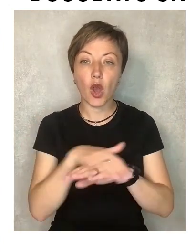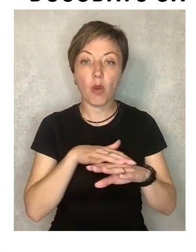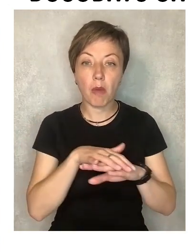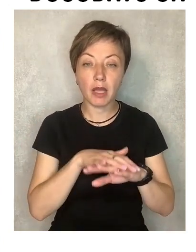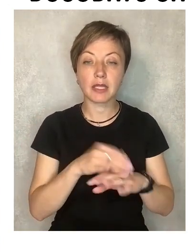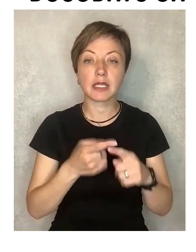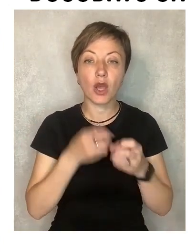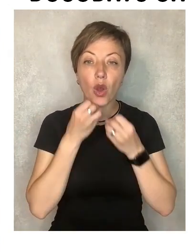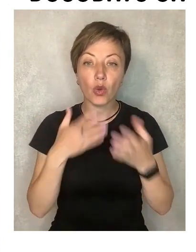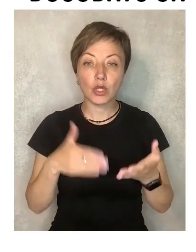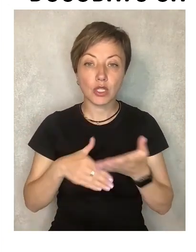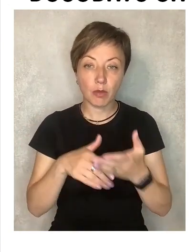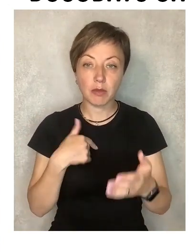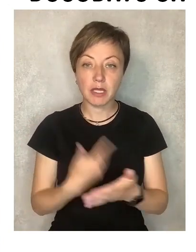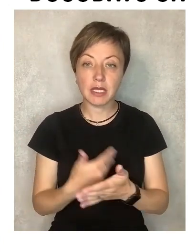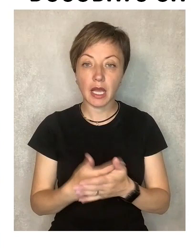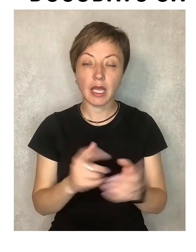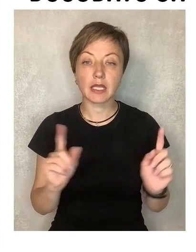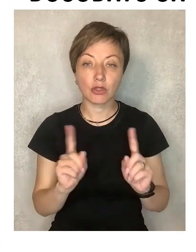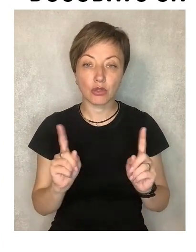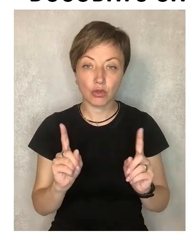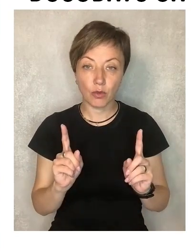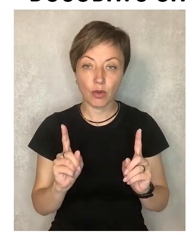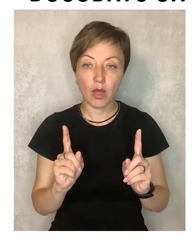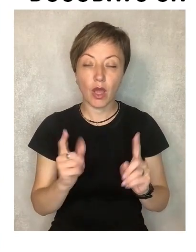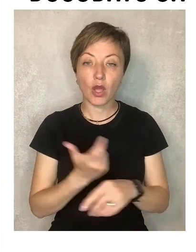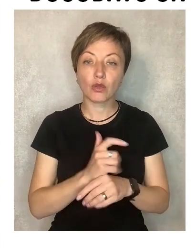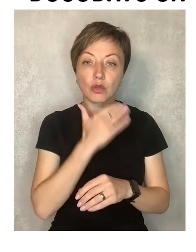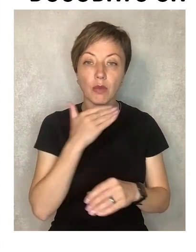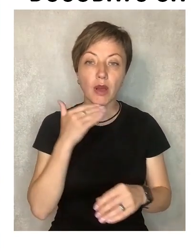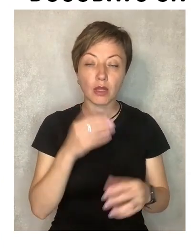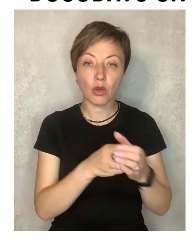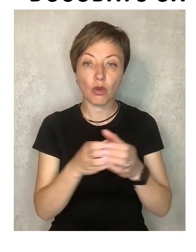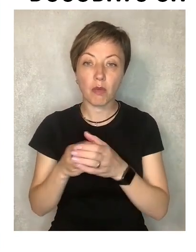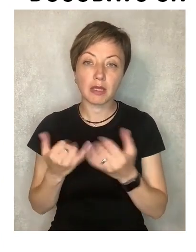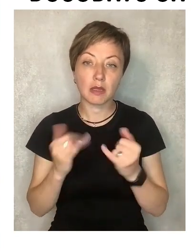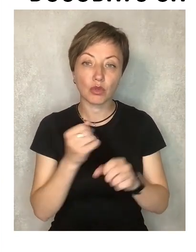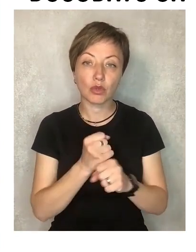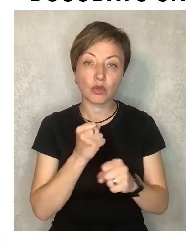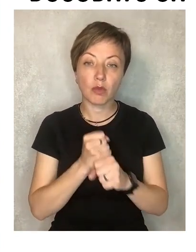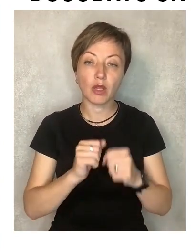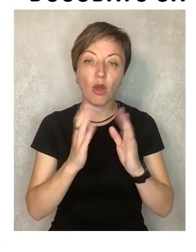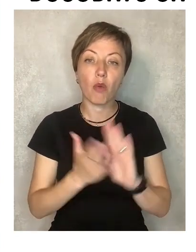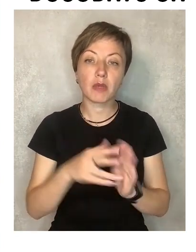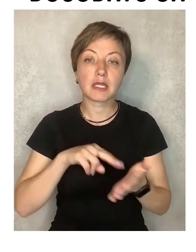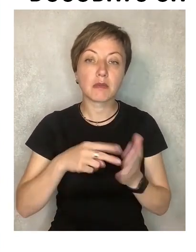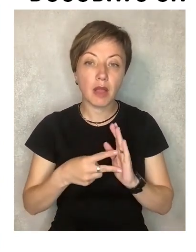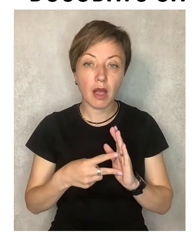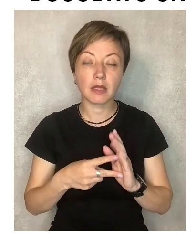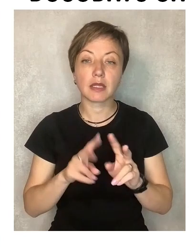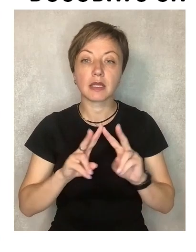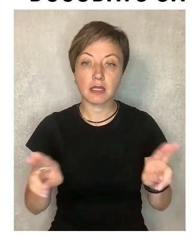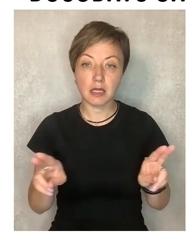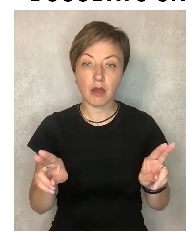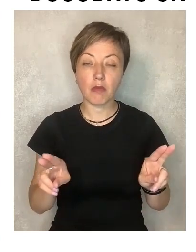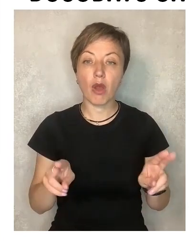хороший інструмент. Мені здається, що і дуже багато громад зараз будуть розробляти комплексні плани, і так само громади,